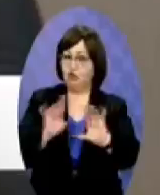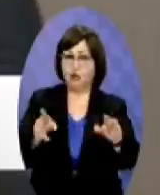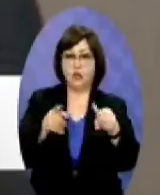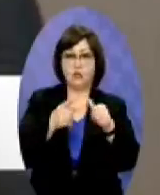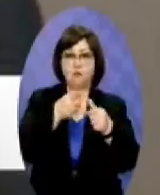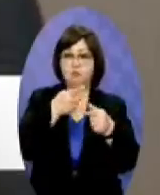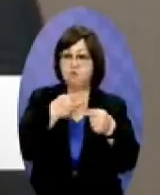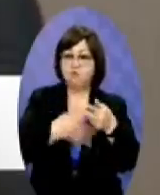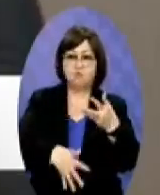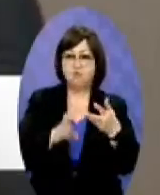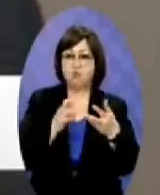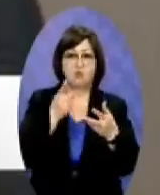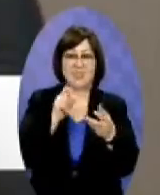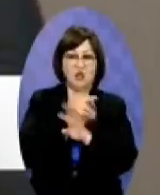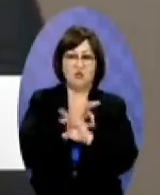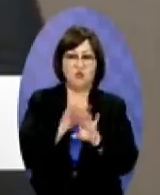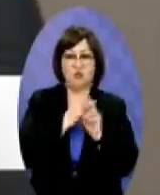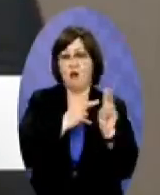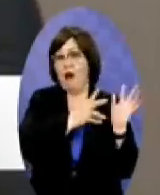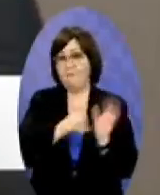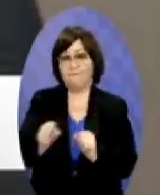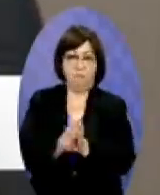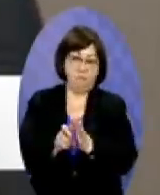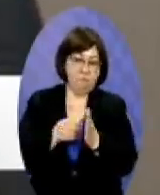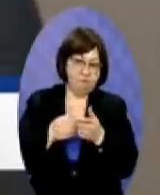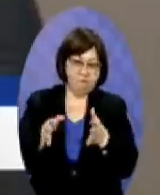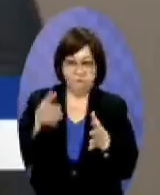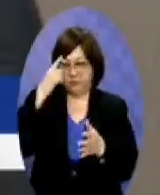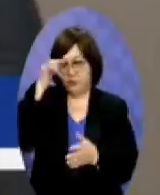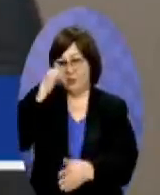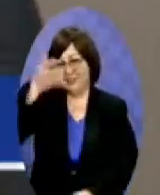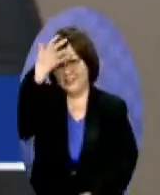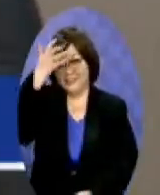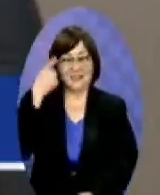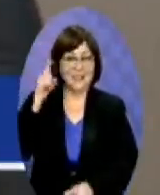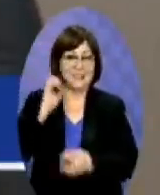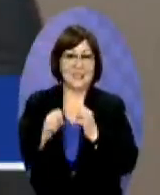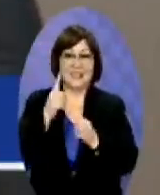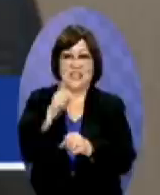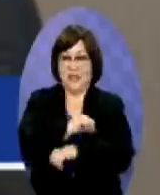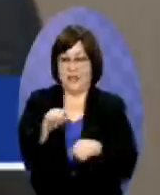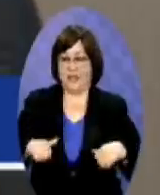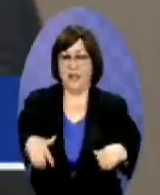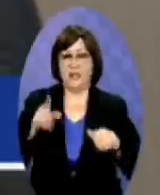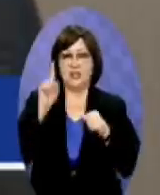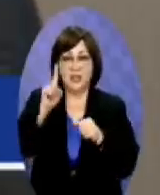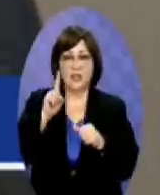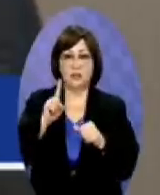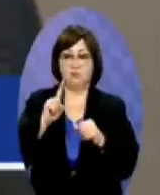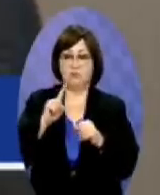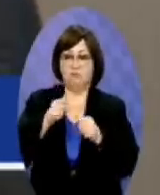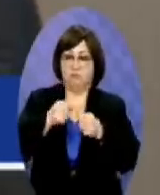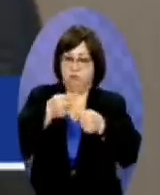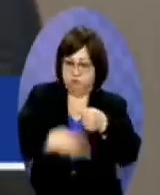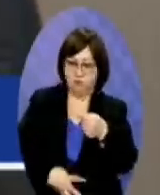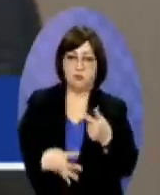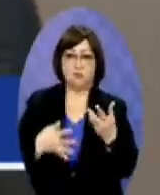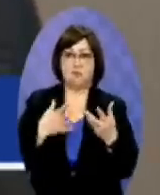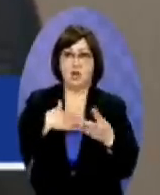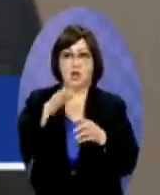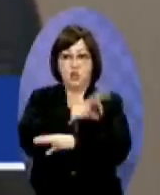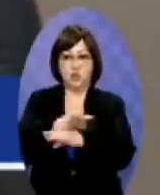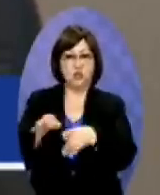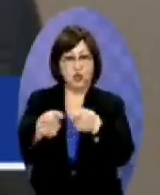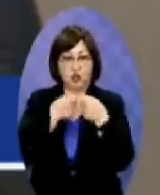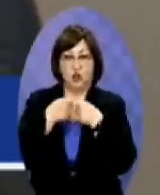гэсэн үг. Монгол улсын засгийн газраас санаачилсан нэг иргэн нэг бүртгэл хөтөлбөрт манай төсөл нийцж байгаад баяртай